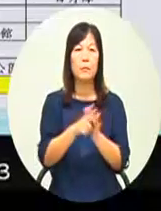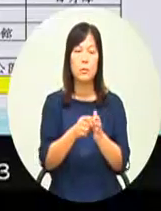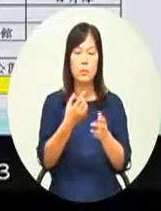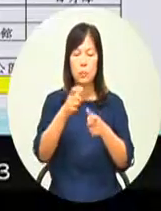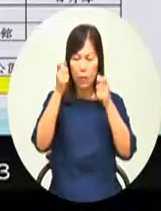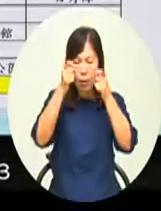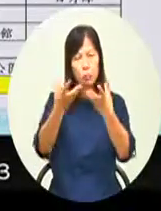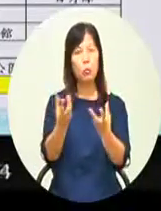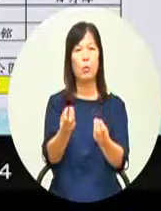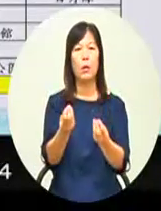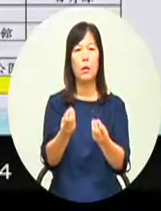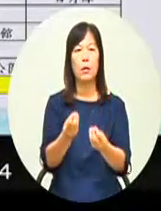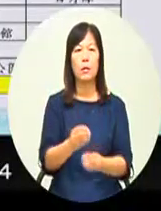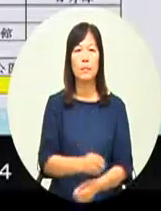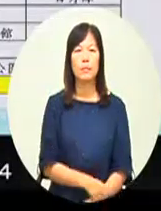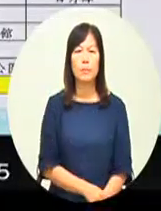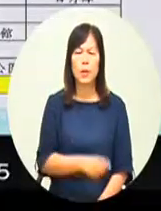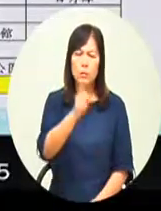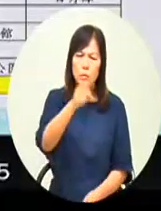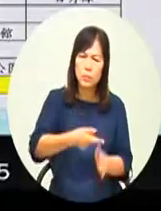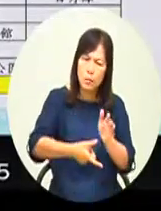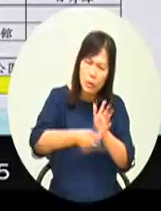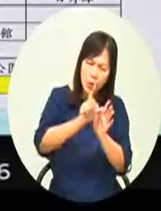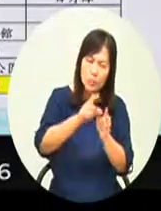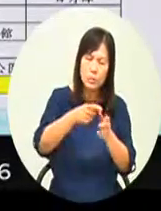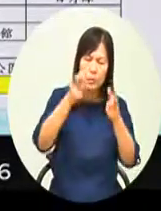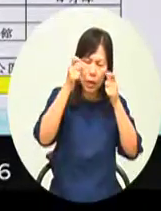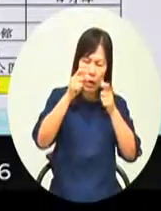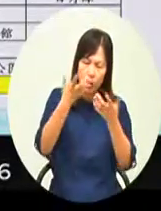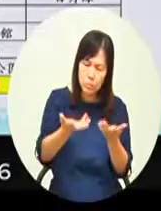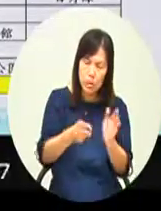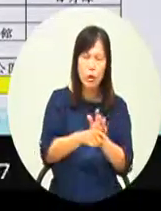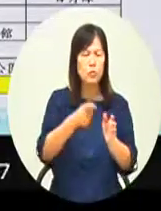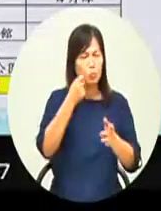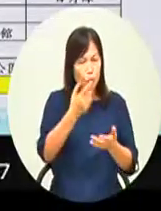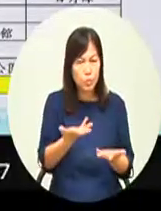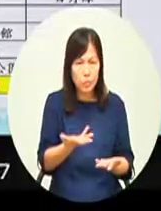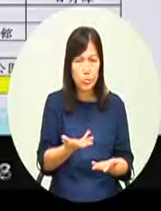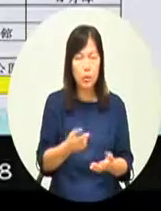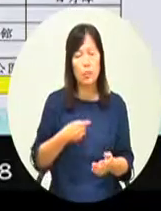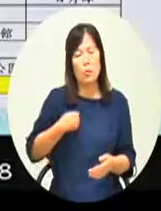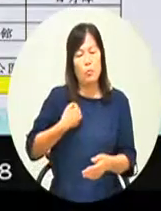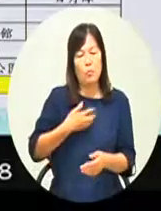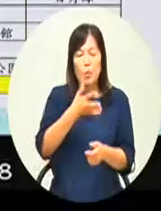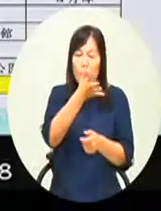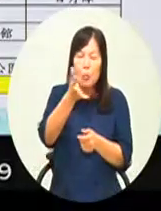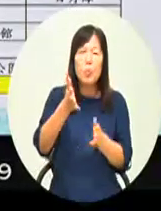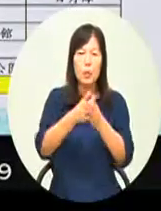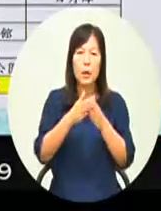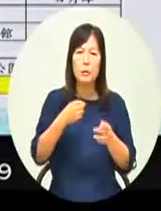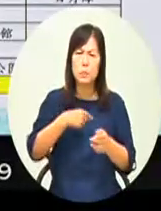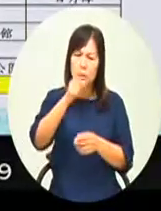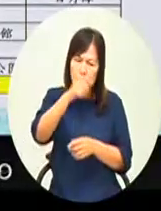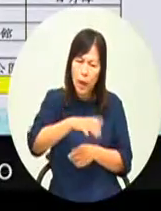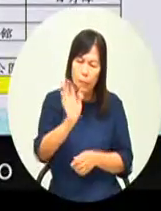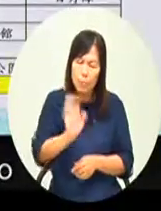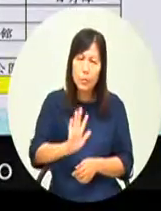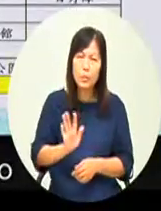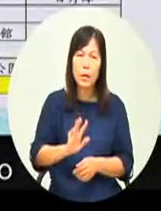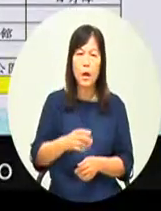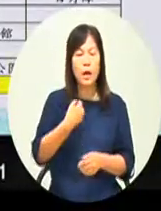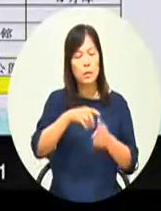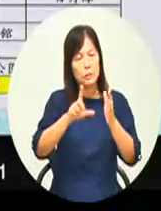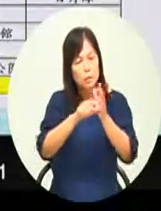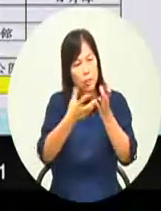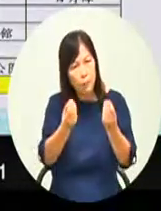高雄。到底是来不及来高雄还是不爱来高雄，这一点我们真的要问他，到底是不来没空